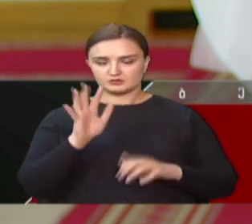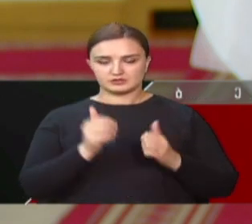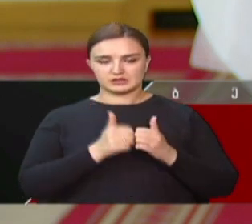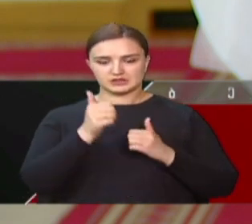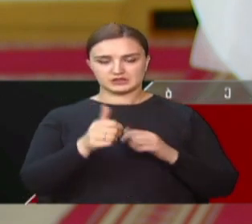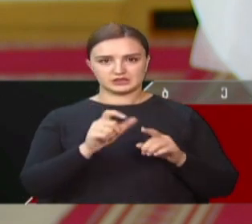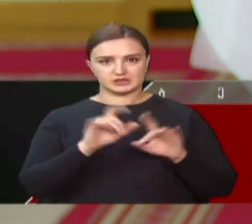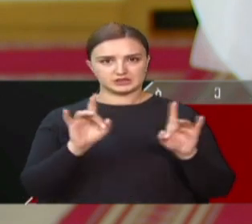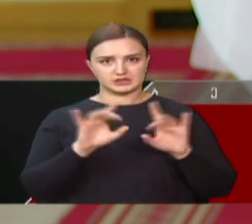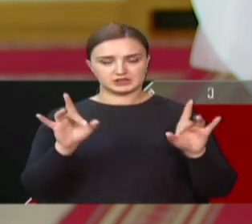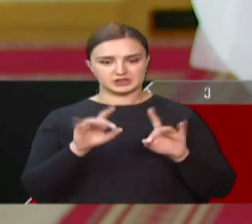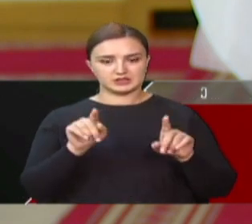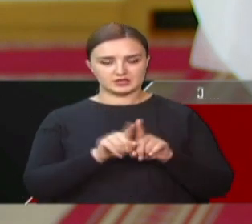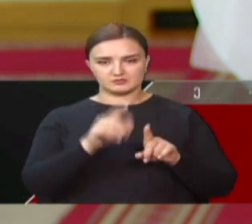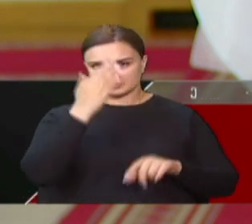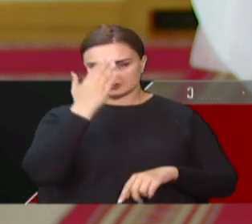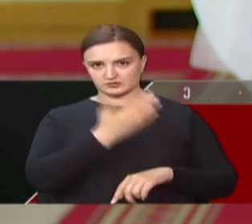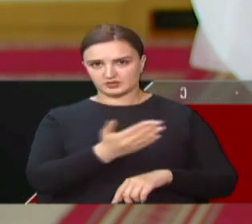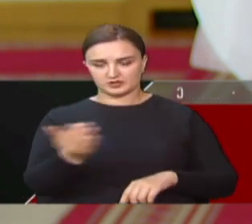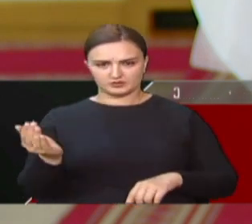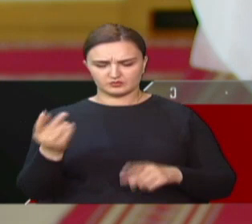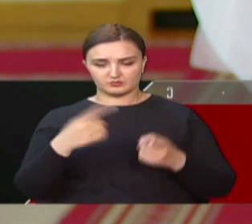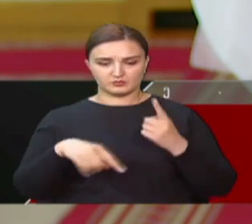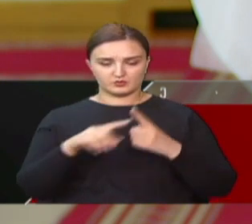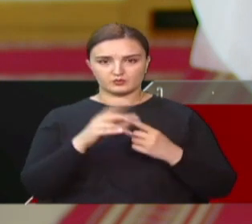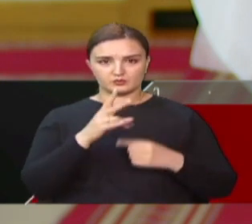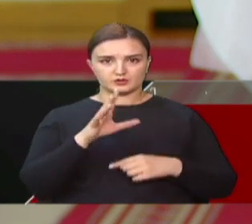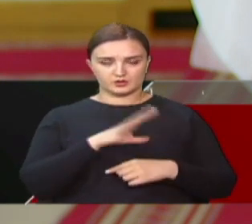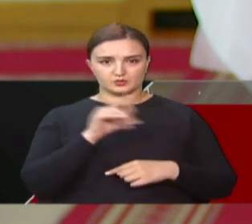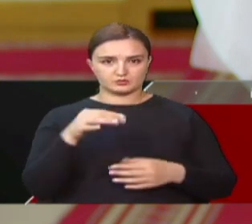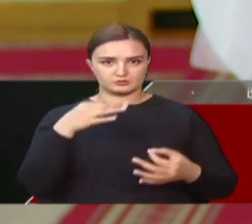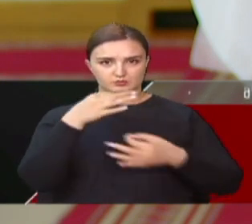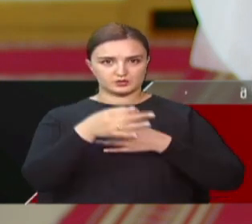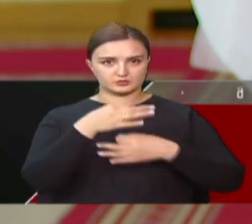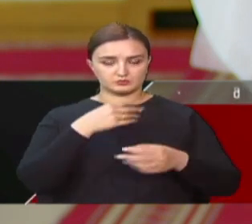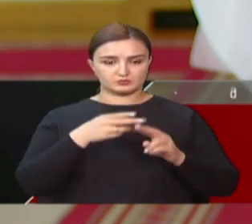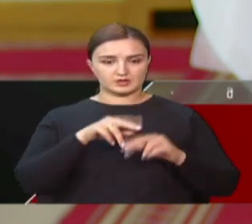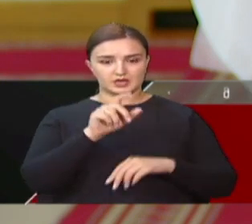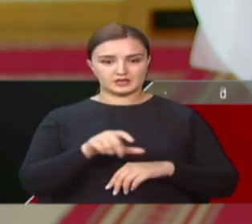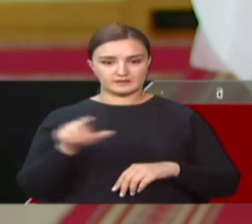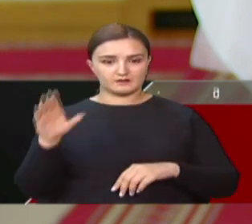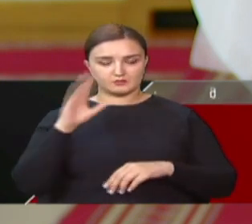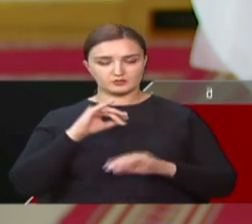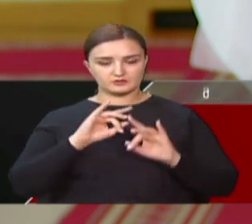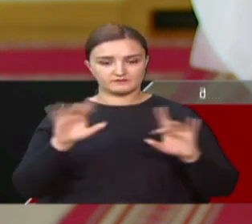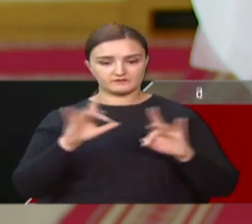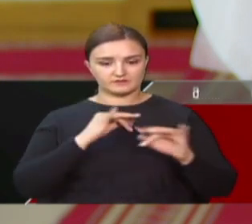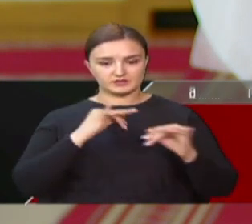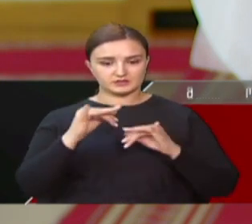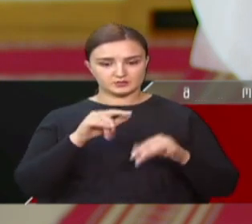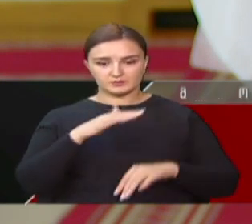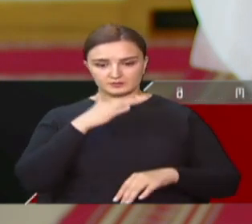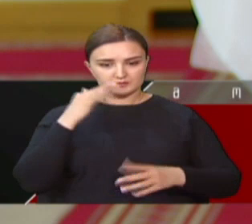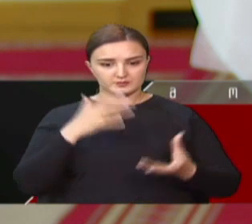წინასწარ ესე გითხრათ და ესეც რაღაცა საზოგადოების მხრიდან უნდა იყოს უკუგება, ხო? იმიტომ რომ მე ადამიანებს როდესაც ვესაუბრებით, იმათაც